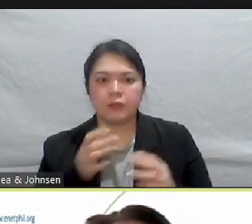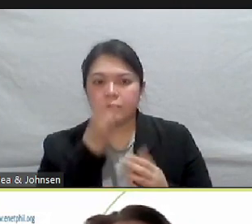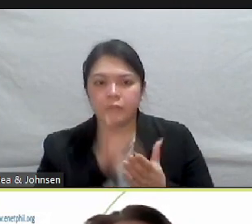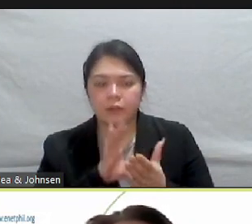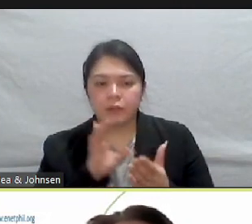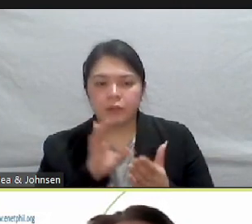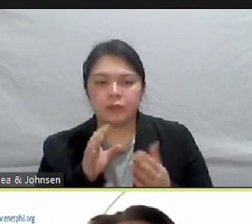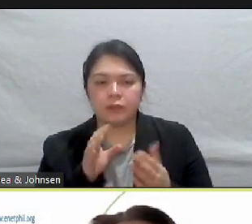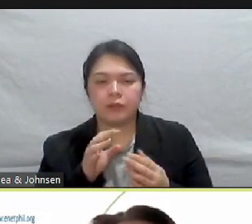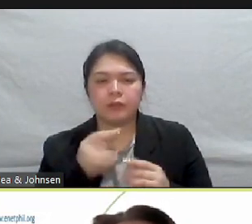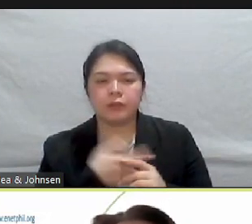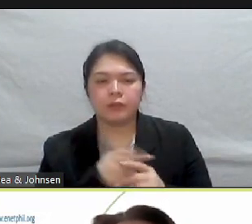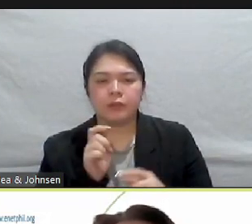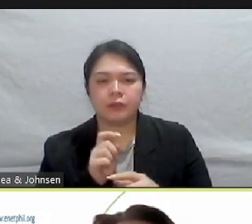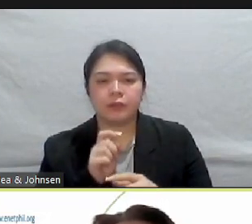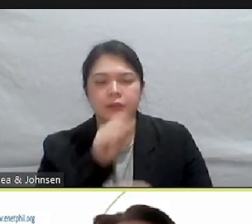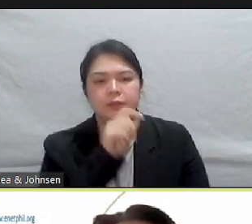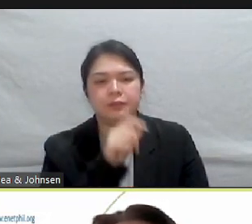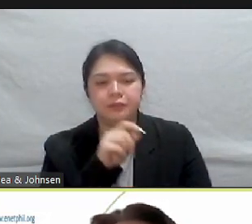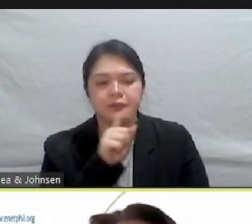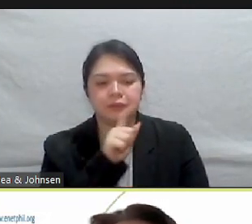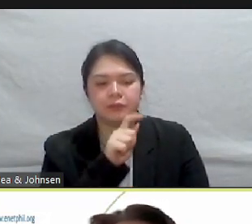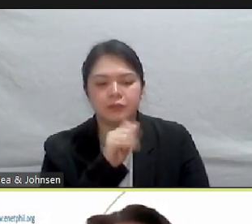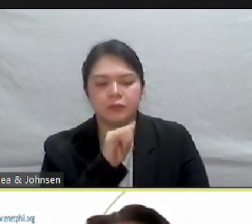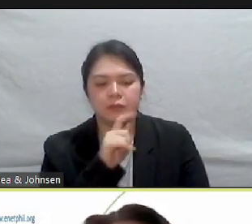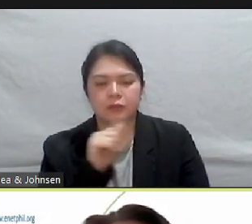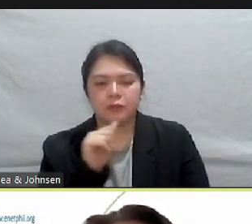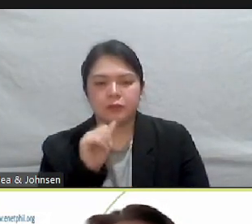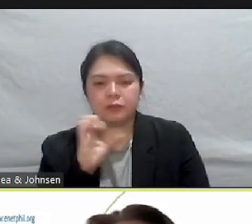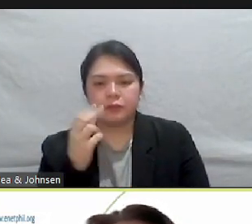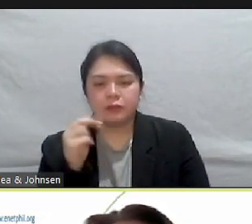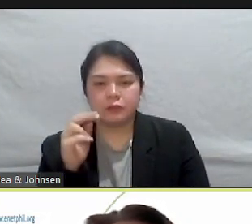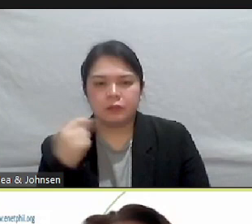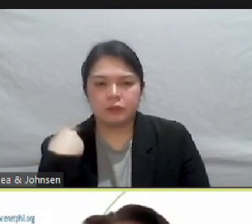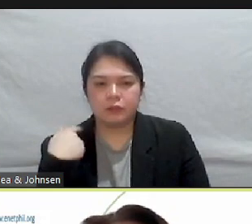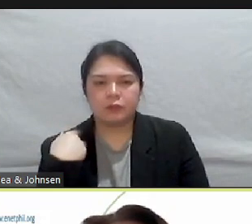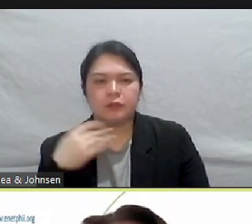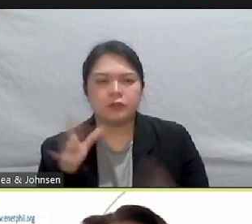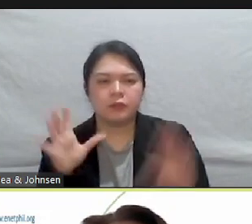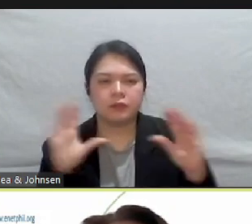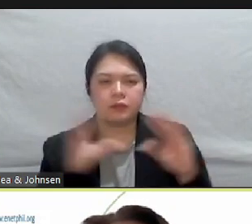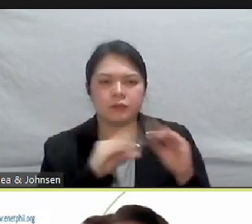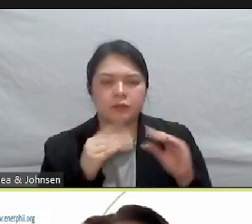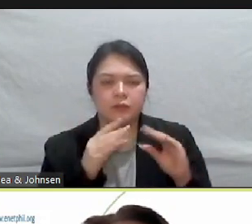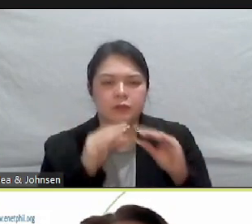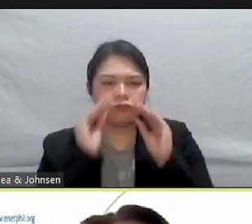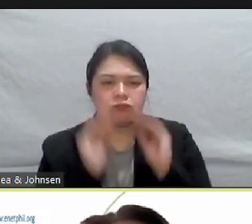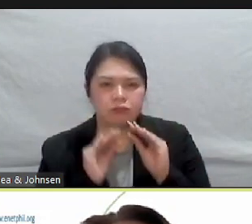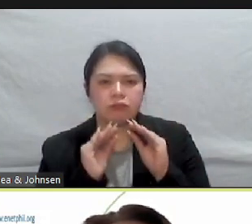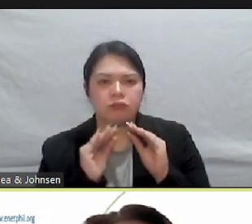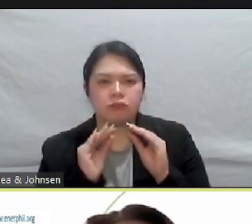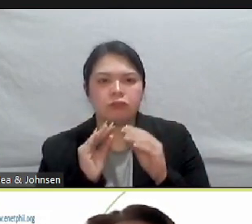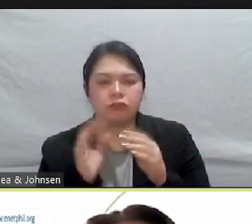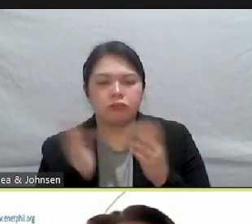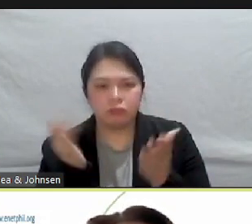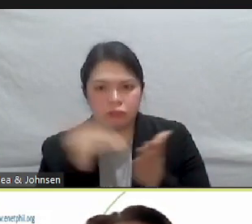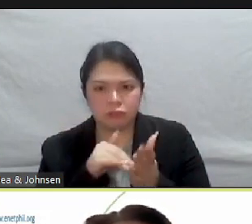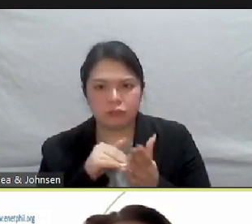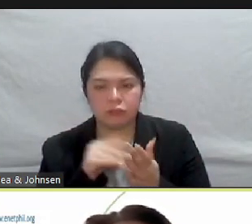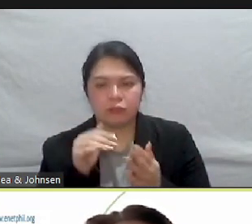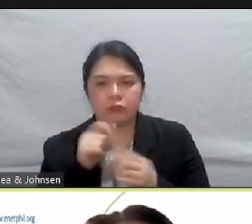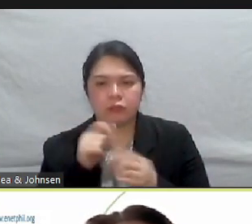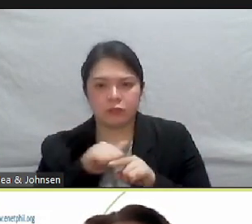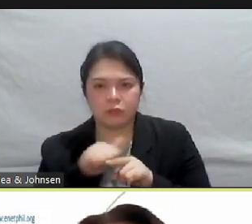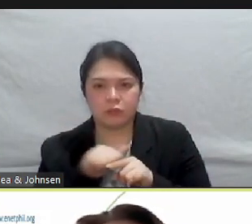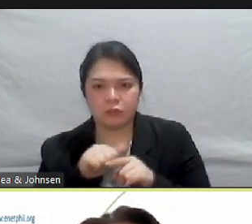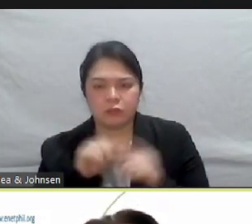Jean ng Pagtinabangay Foundation sa Ormo. Nakakalungkot naman, kailangan pang i-train ulit ang mga teachers na